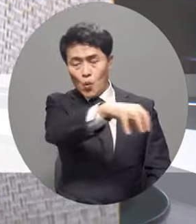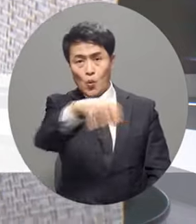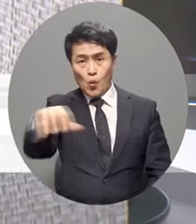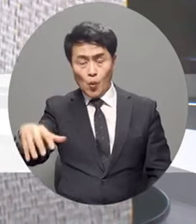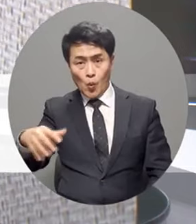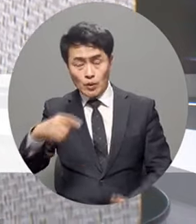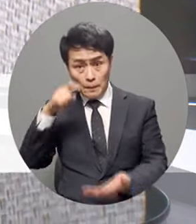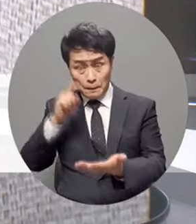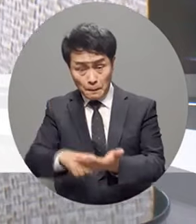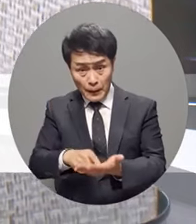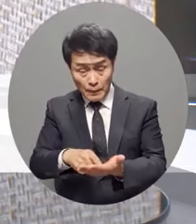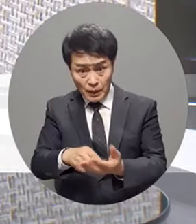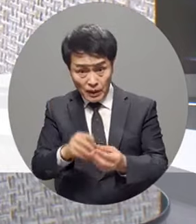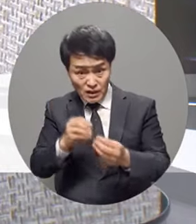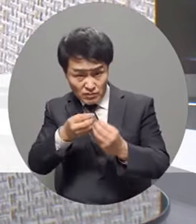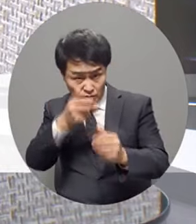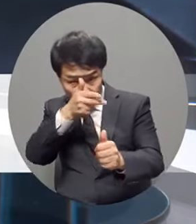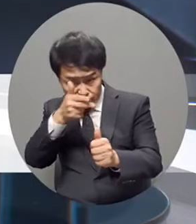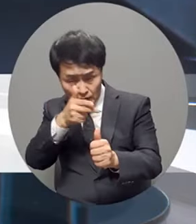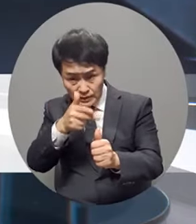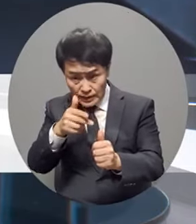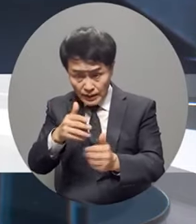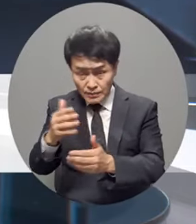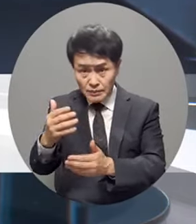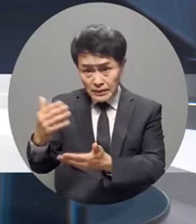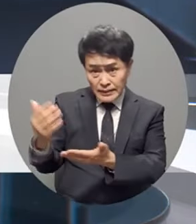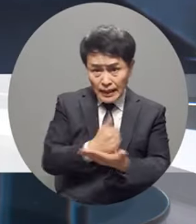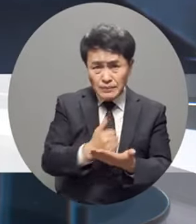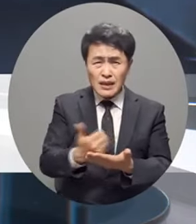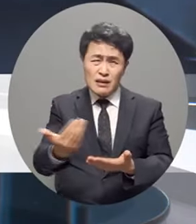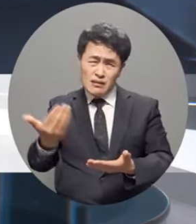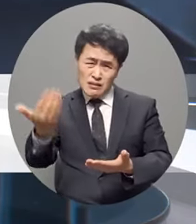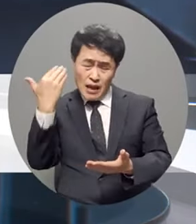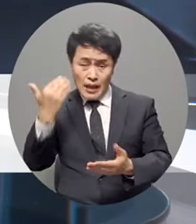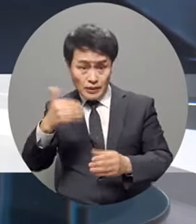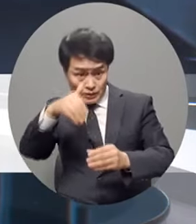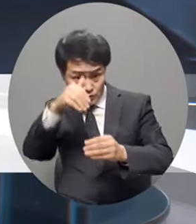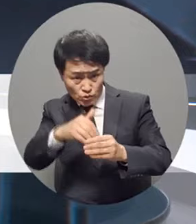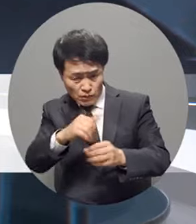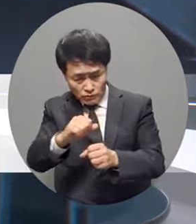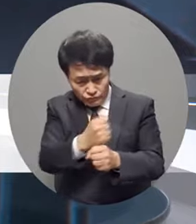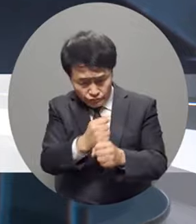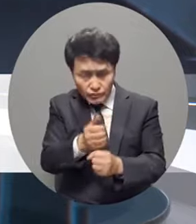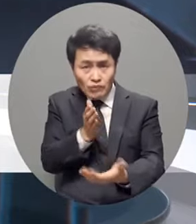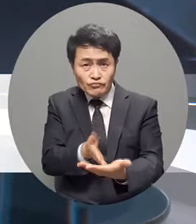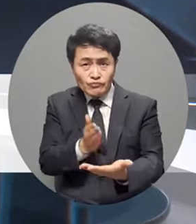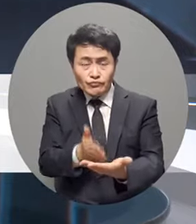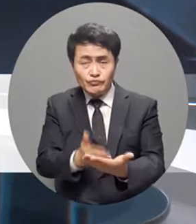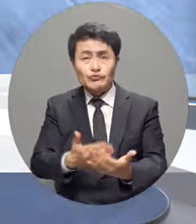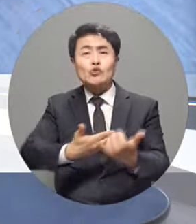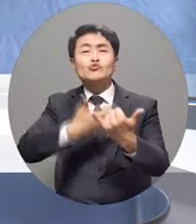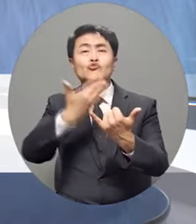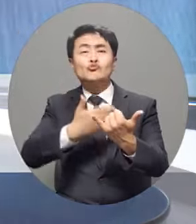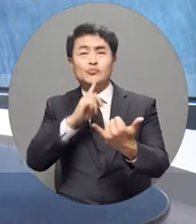설치한 사람을 잡고 보니 예전부터 사전 투표와 개표가 조작됐다는 주장을 펴온